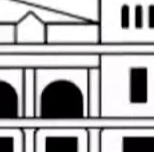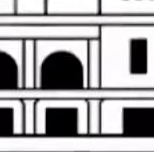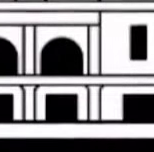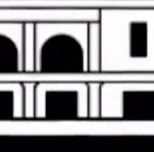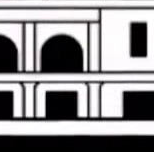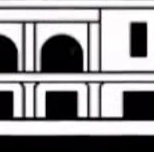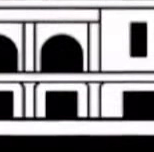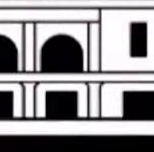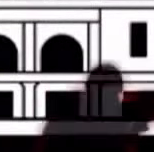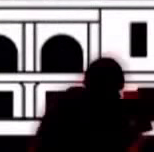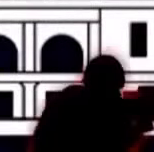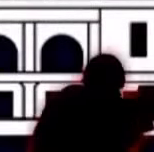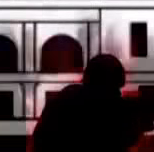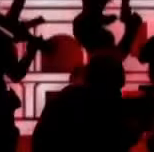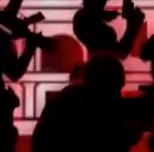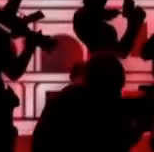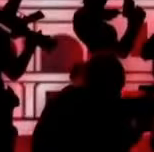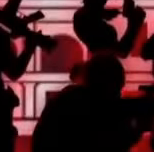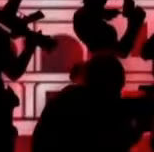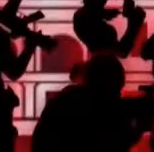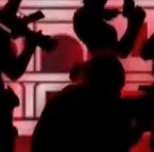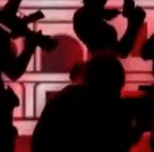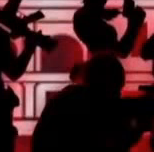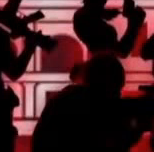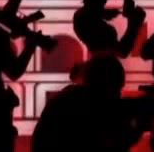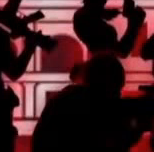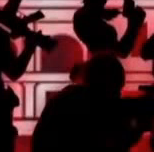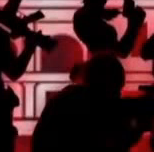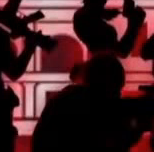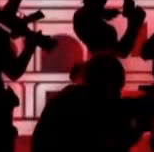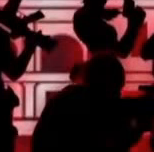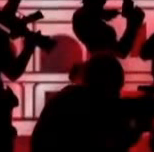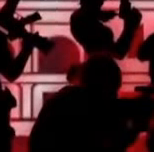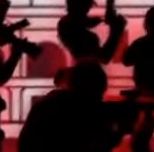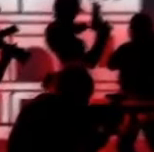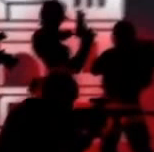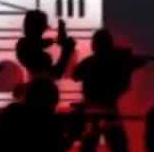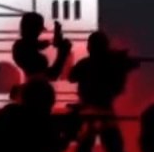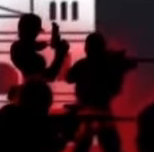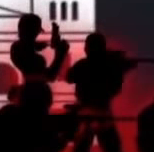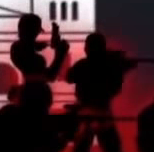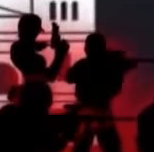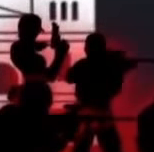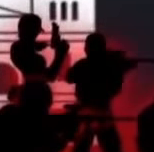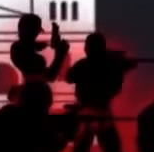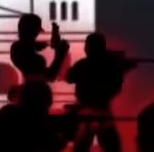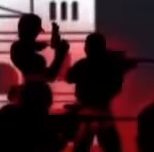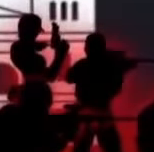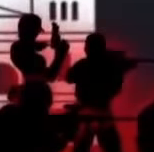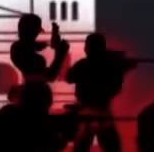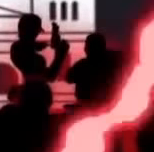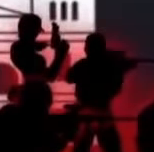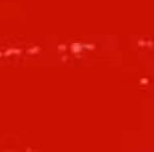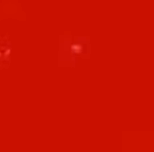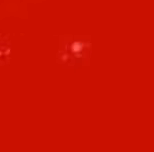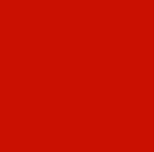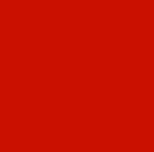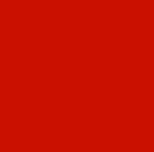Ngayong nabuo na ni Marcos ang kanyang dream team at nakuha ang pinakamataas na pwesto, oras na para pabagsakin ang mga bumabatikos sa